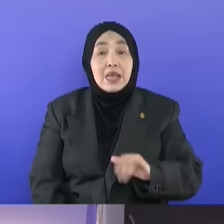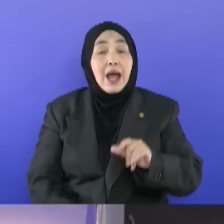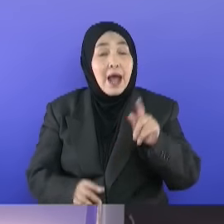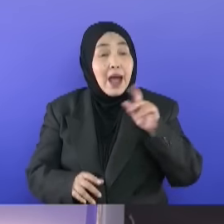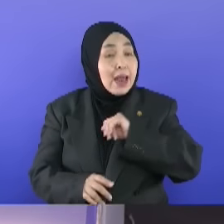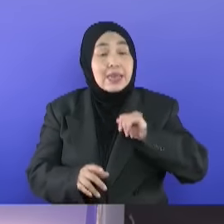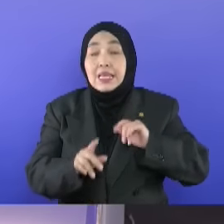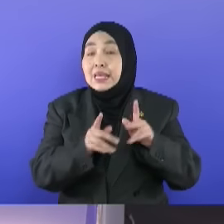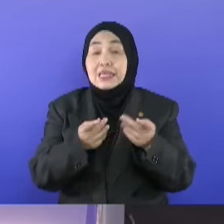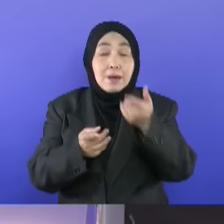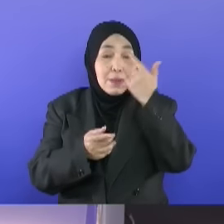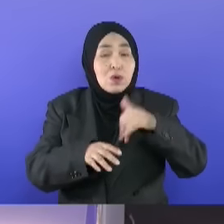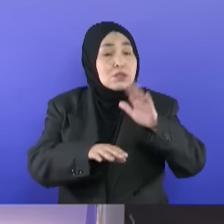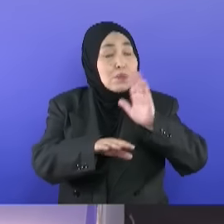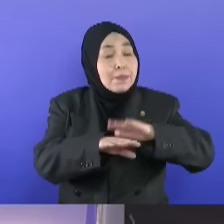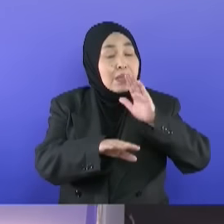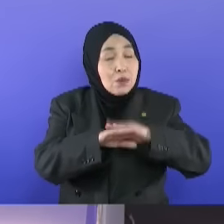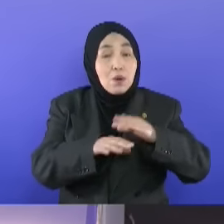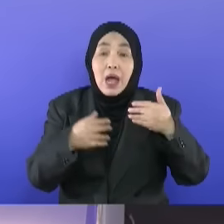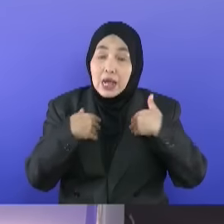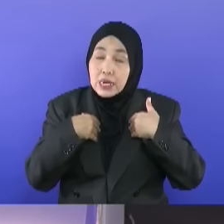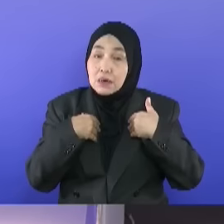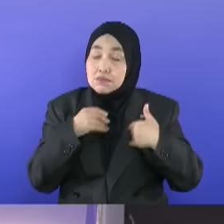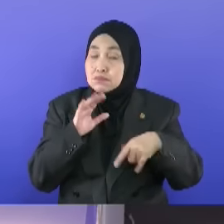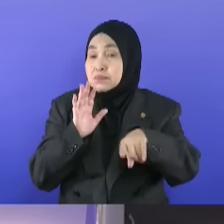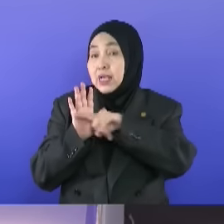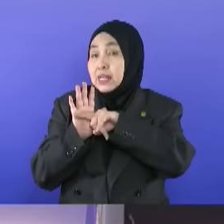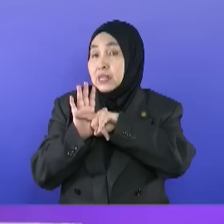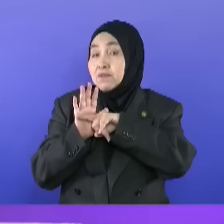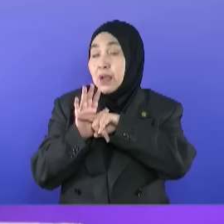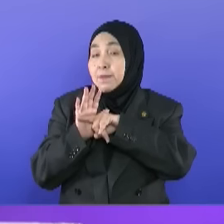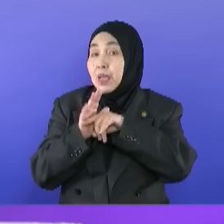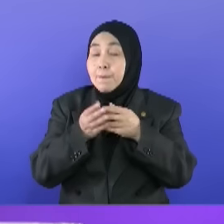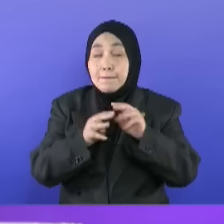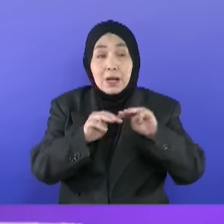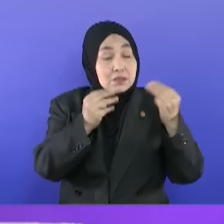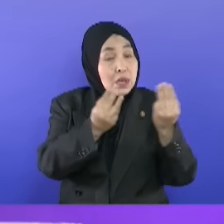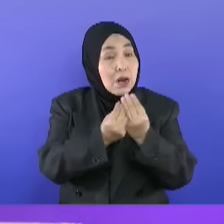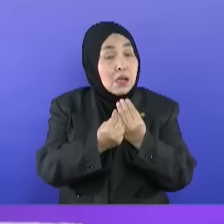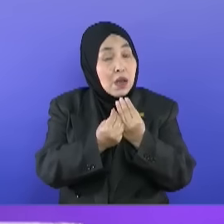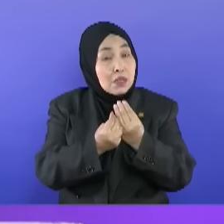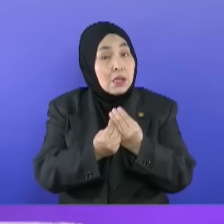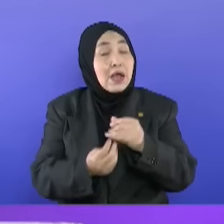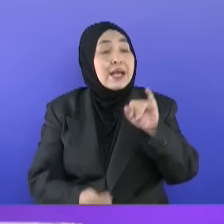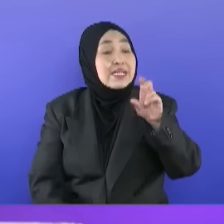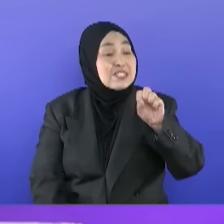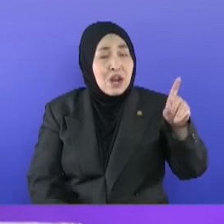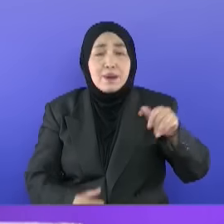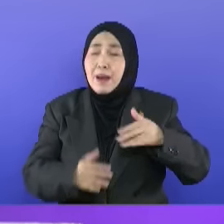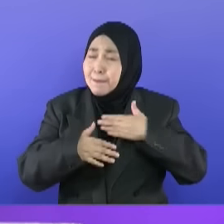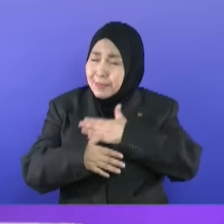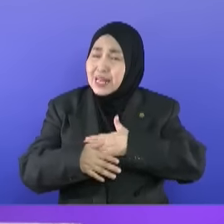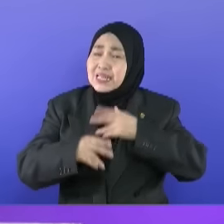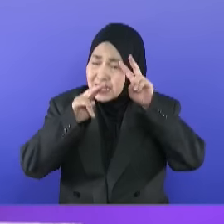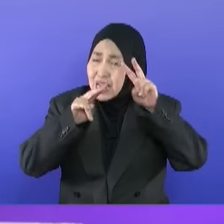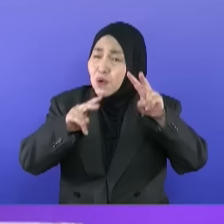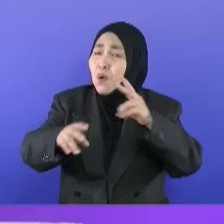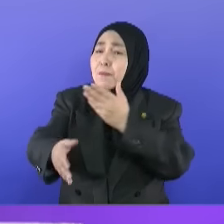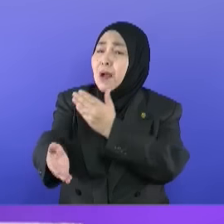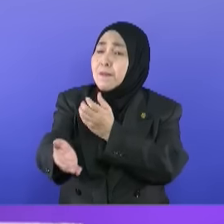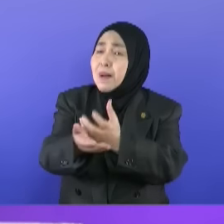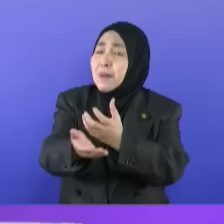kitab kerana panggilan-panggilan itu ada konotasi negatif tetapi ya Bani Israel tolong tengok balik susur galur kamu ni sebenarnya